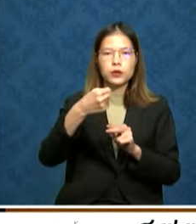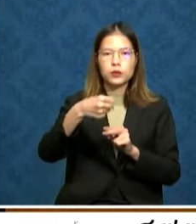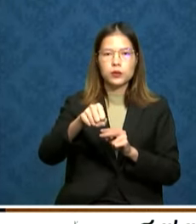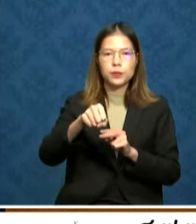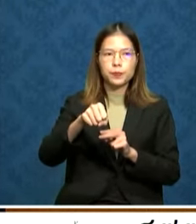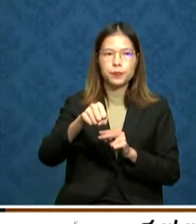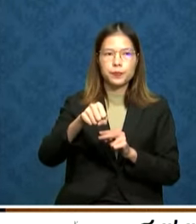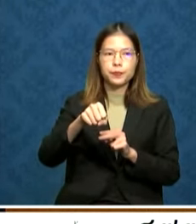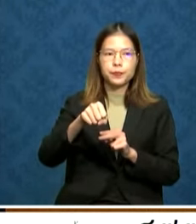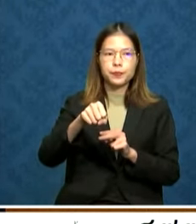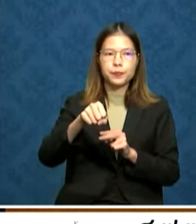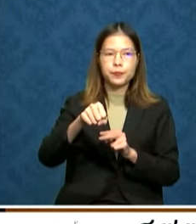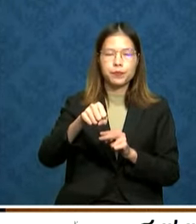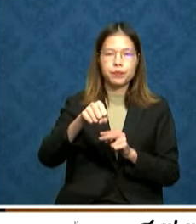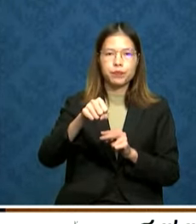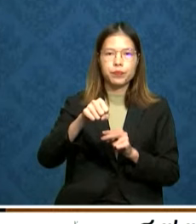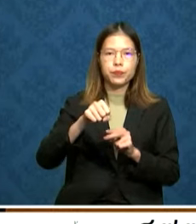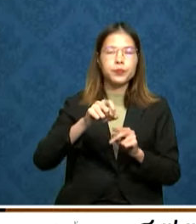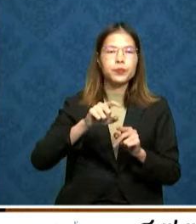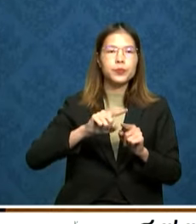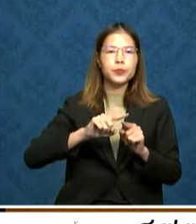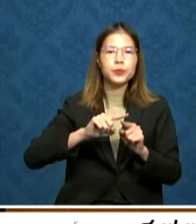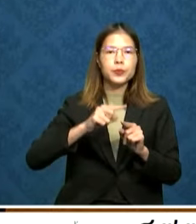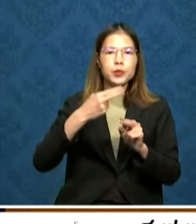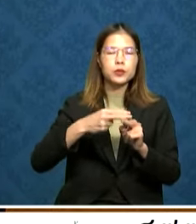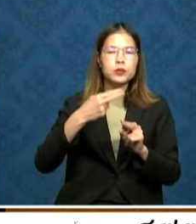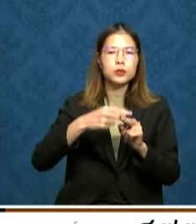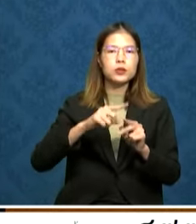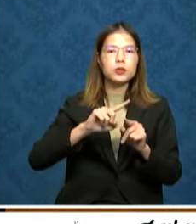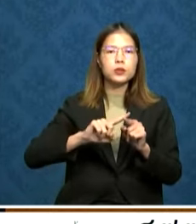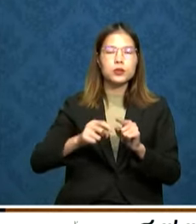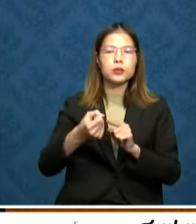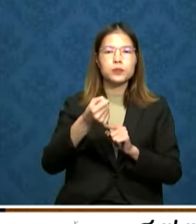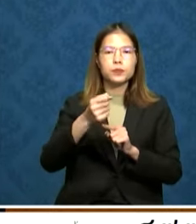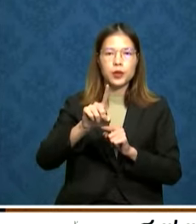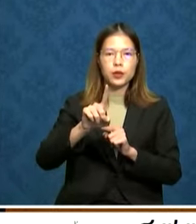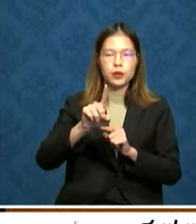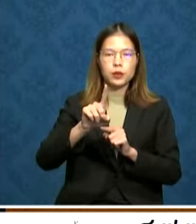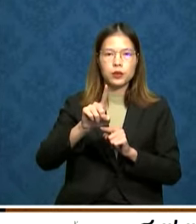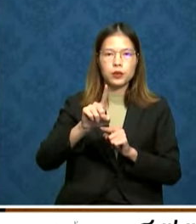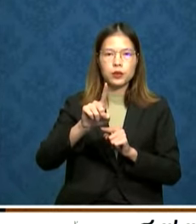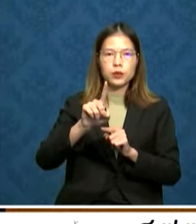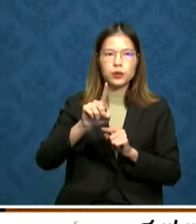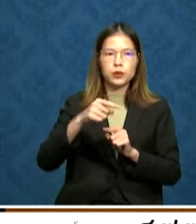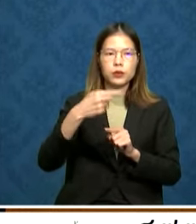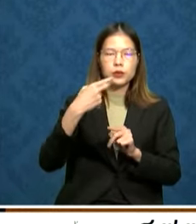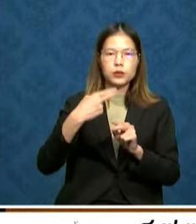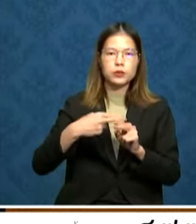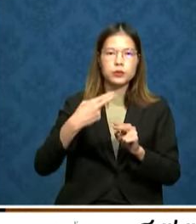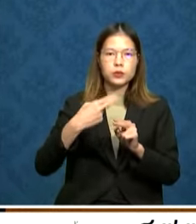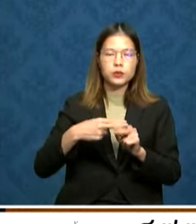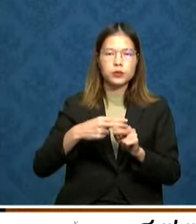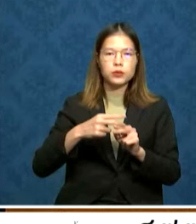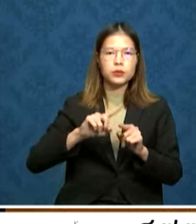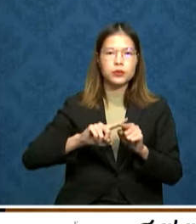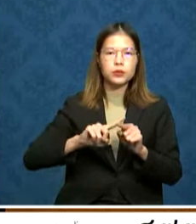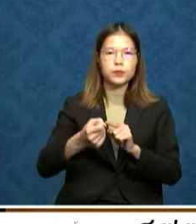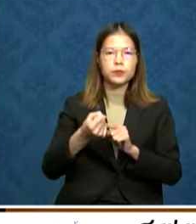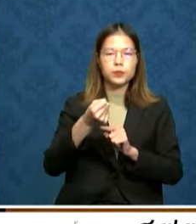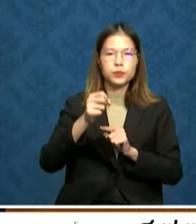ในชัยชนกชิดชอบ 11.นชัยวุธนาคมานุสอน 12.